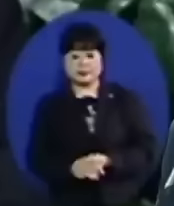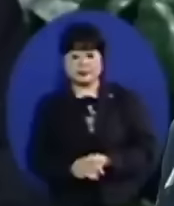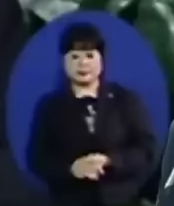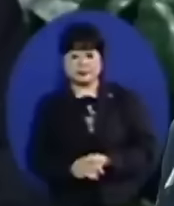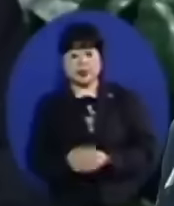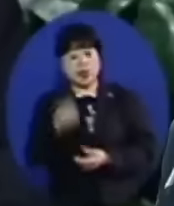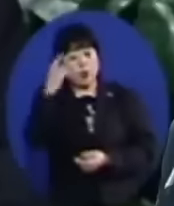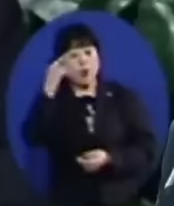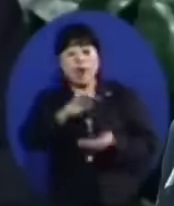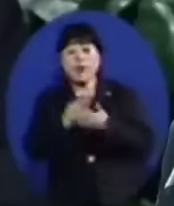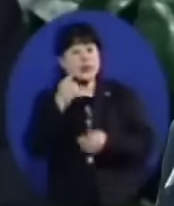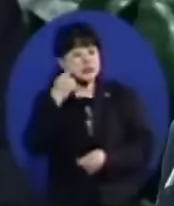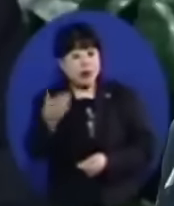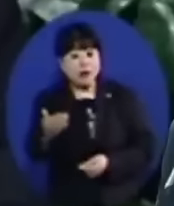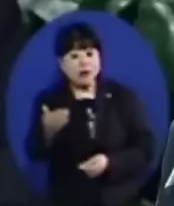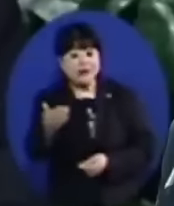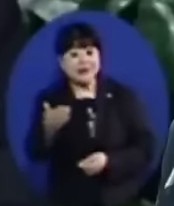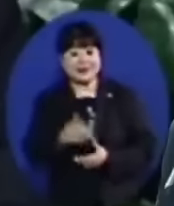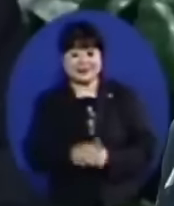왜 이렇게 변했느냐?